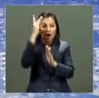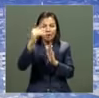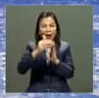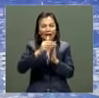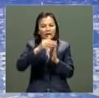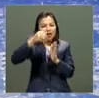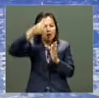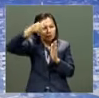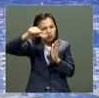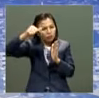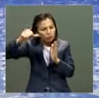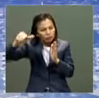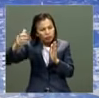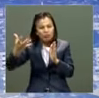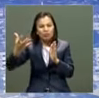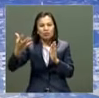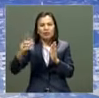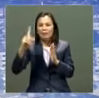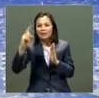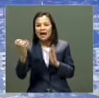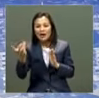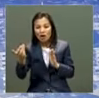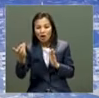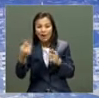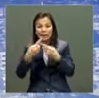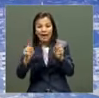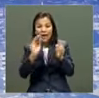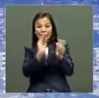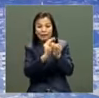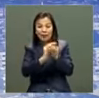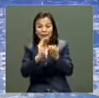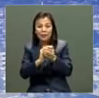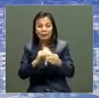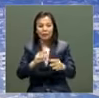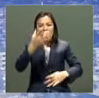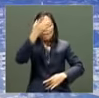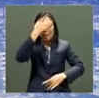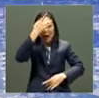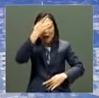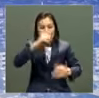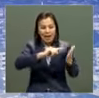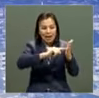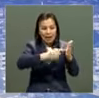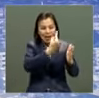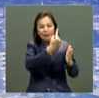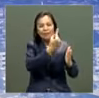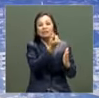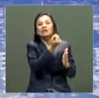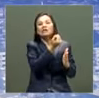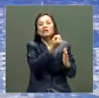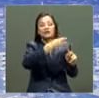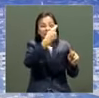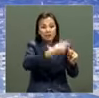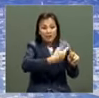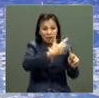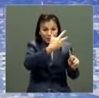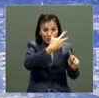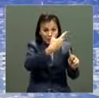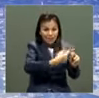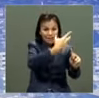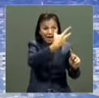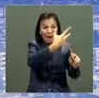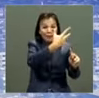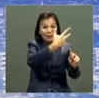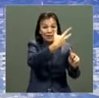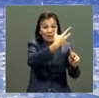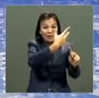ก็จะลดน้อยลงแต่สิ่งที่เราถูกสะสมมาคือช่วงที่ป่วยตั้งแต่เดือนมีนาคมมาส่งผลตรงนี้ทำให้คนที่เจ็บไข้ได้ป่วย